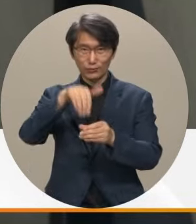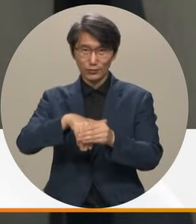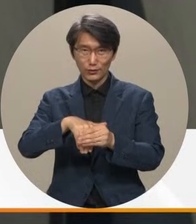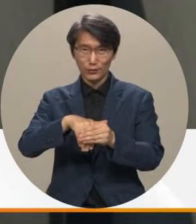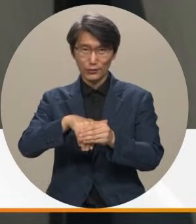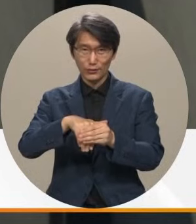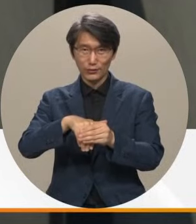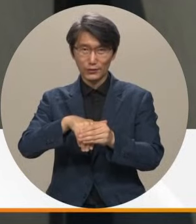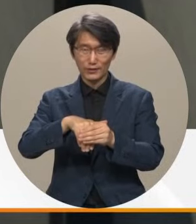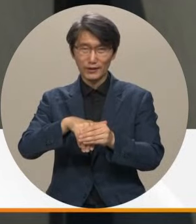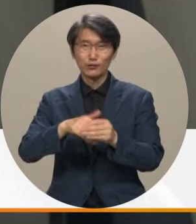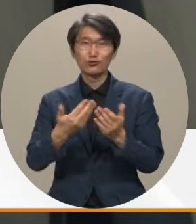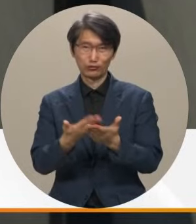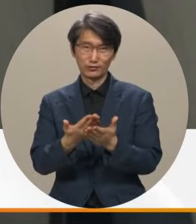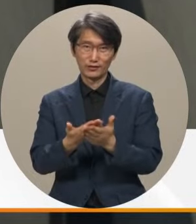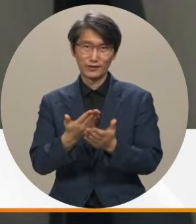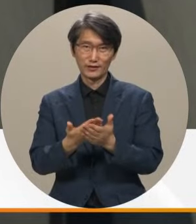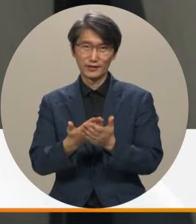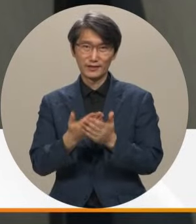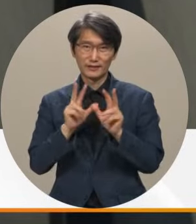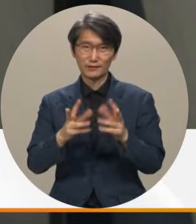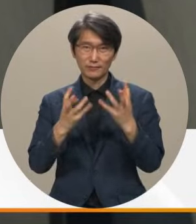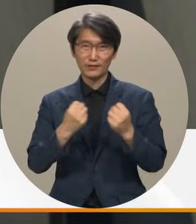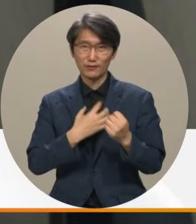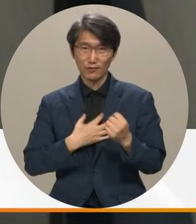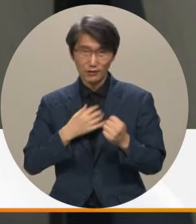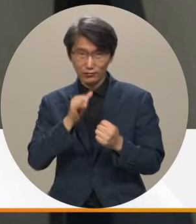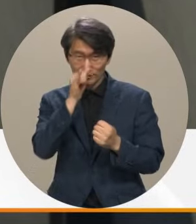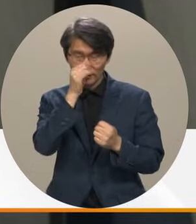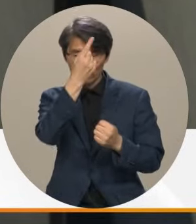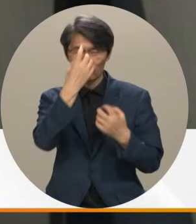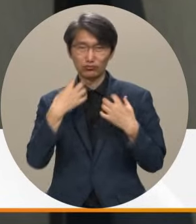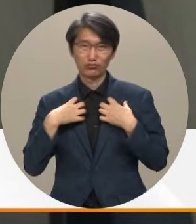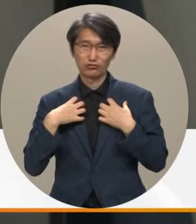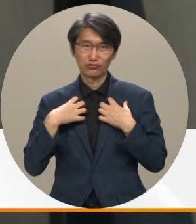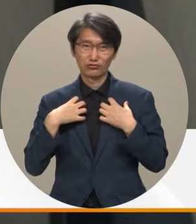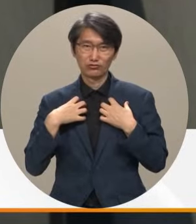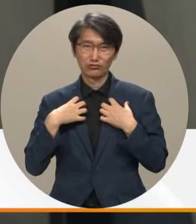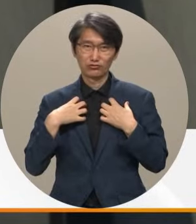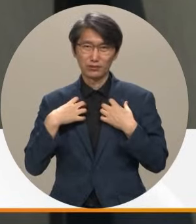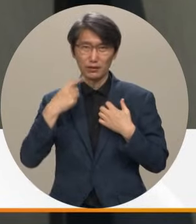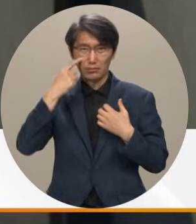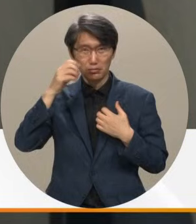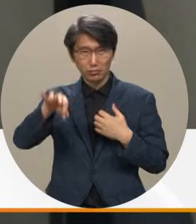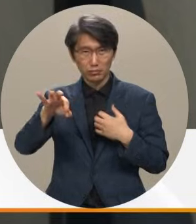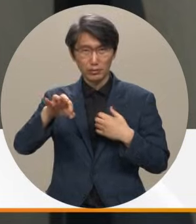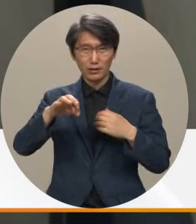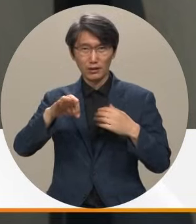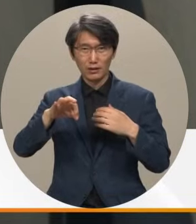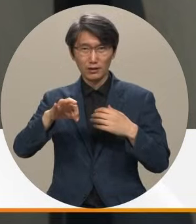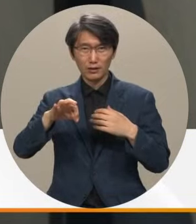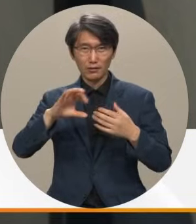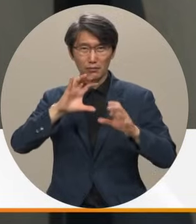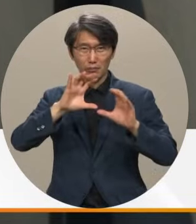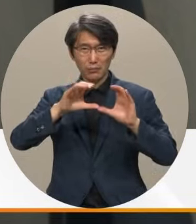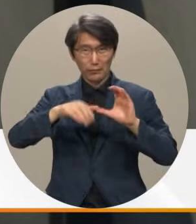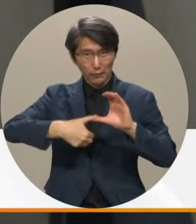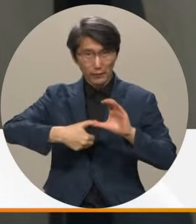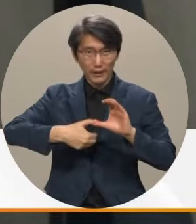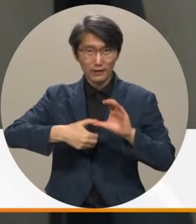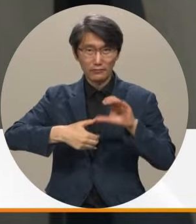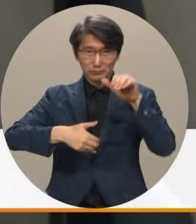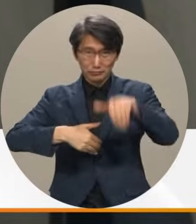얘기를 해 주시고, 현재 우리가 많이 우려하고 있는 현 정부의 이른바 졸속, 불통, 나아가서 퇴행으로 가는